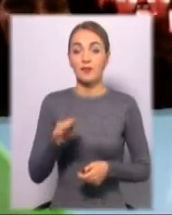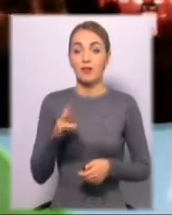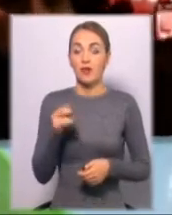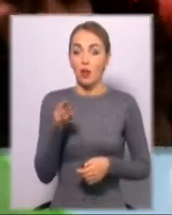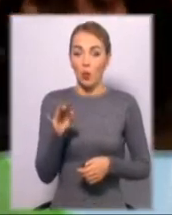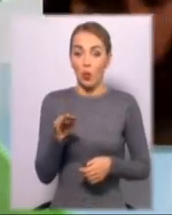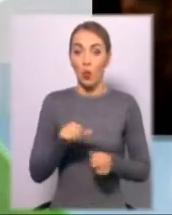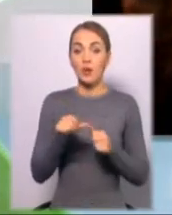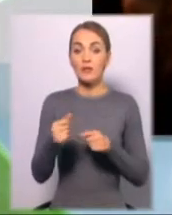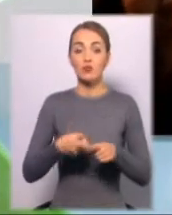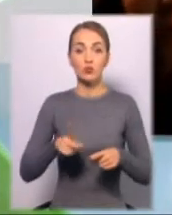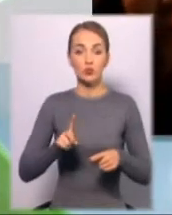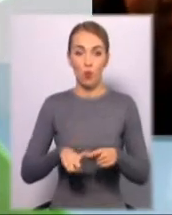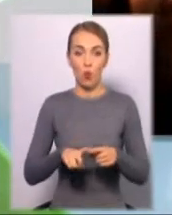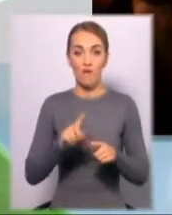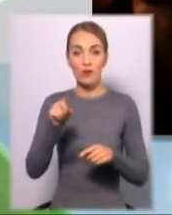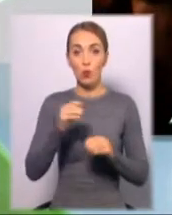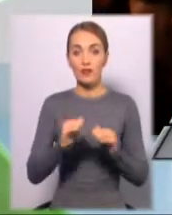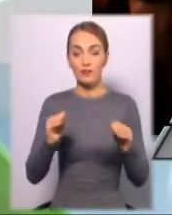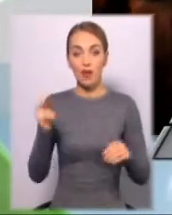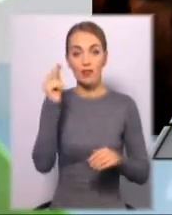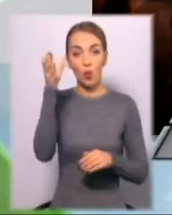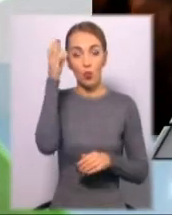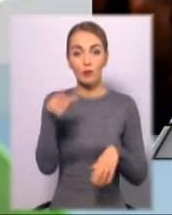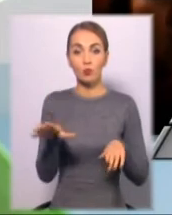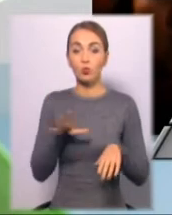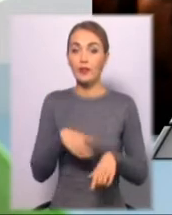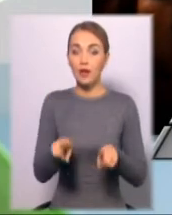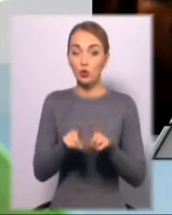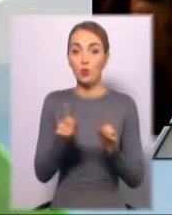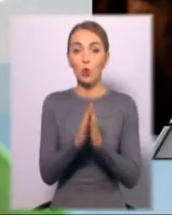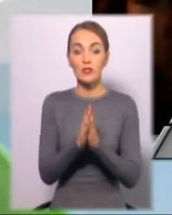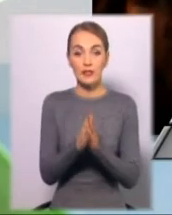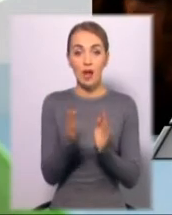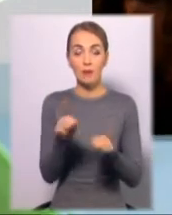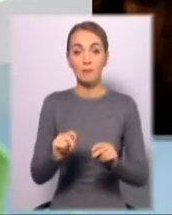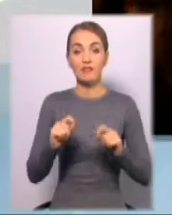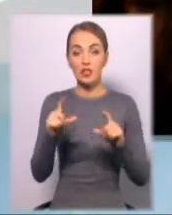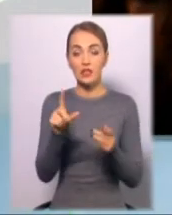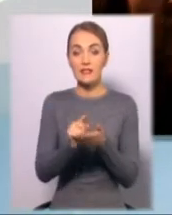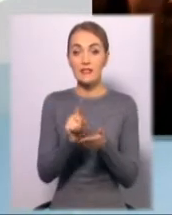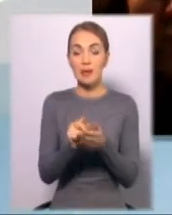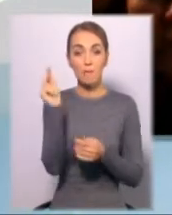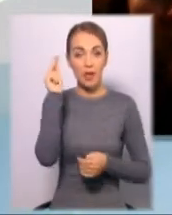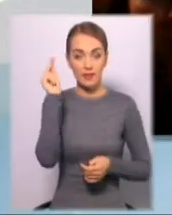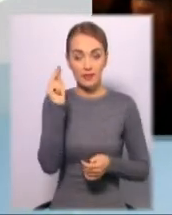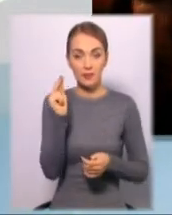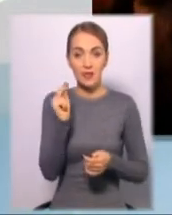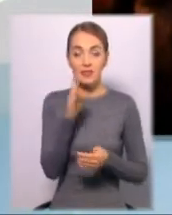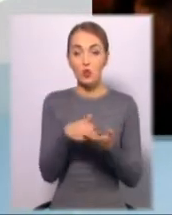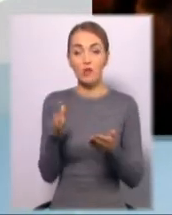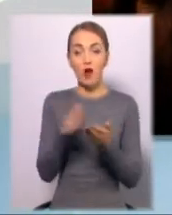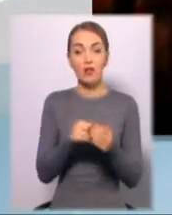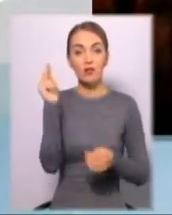Наталко. Окрім цього, вимоги дітей науки були такі, що вони просили, аби їм підвищили стипендії, скасували навчання